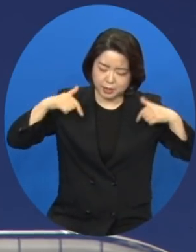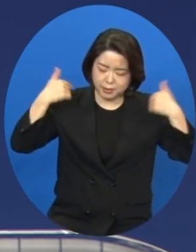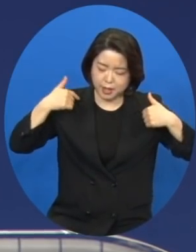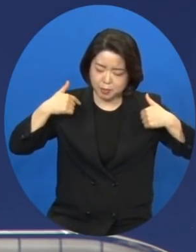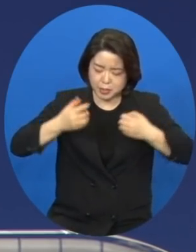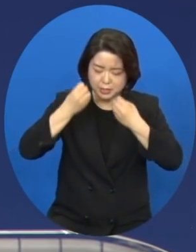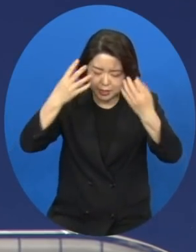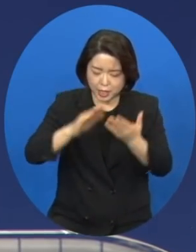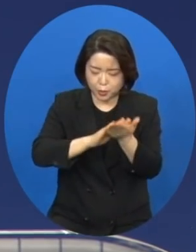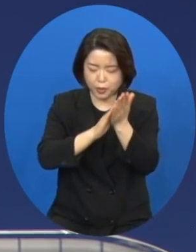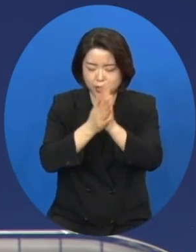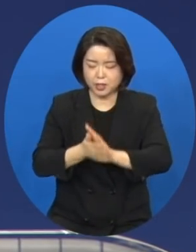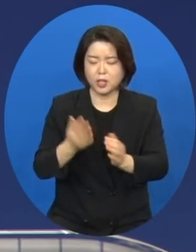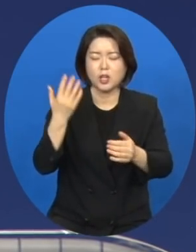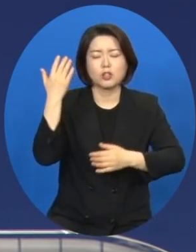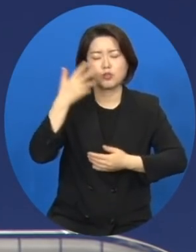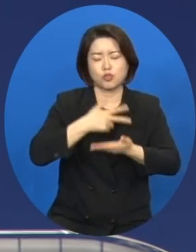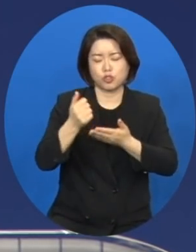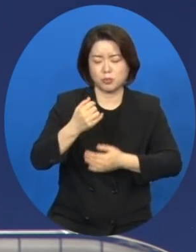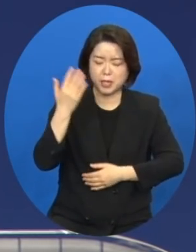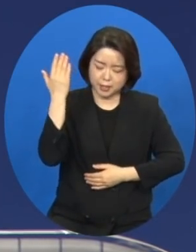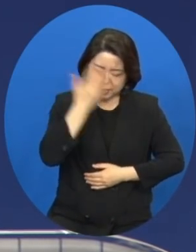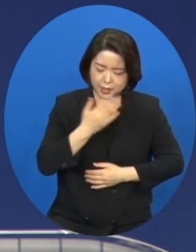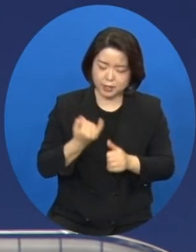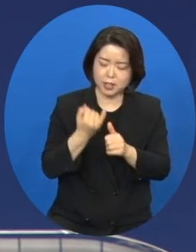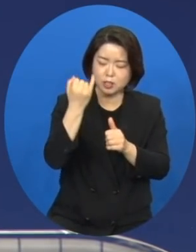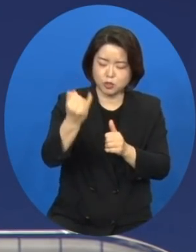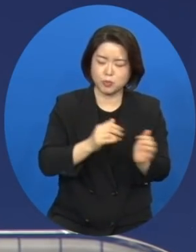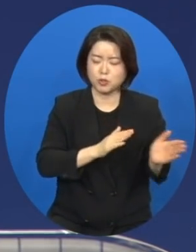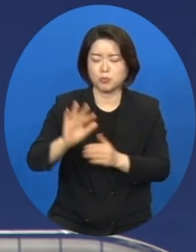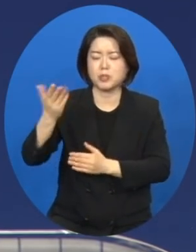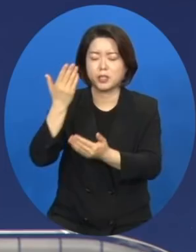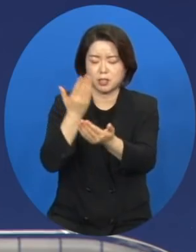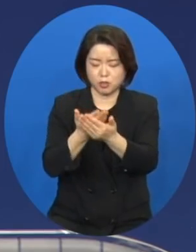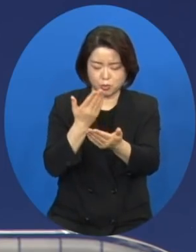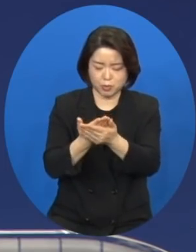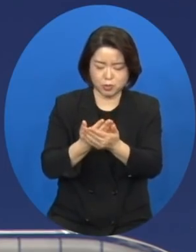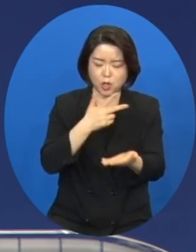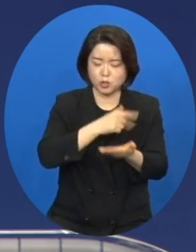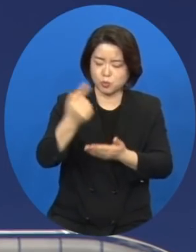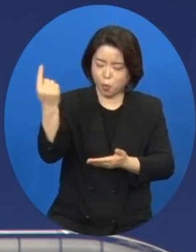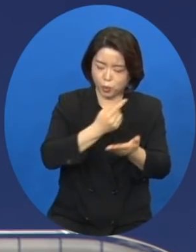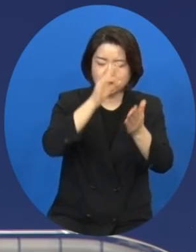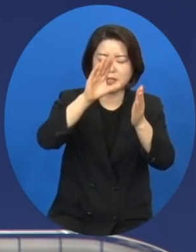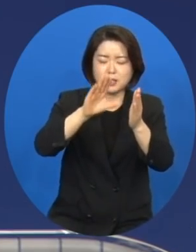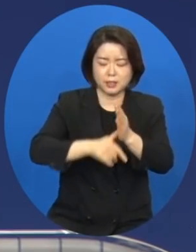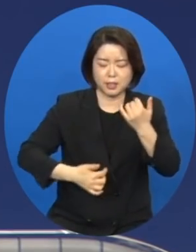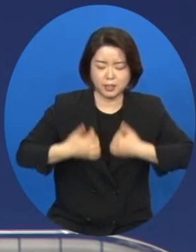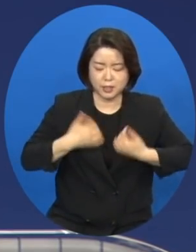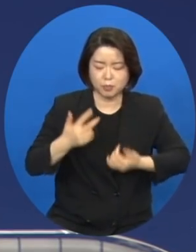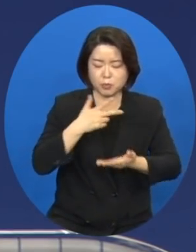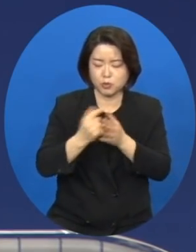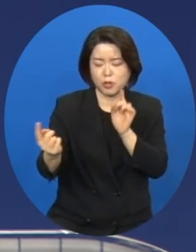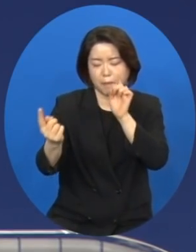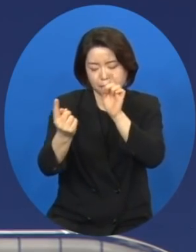있는 주의 정결한 신부로 준비되게 하여 주시옵소서. 그래 주님 오실 때에 기쁨으로 주를